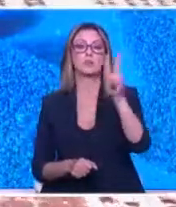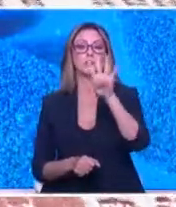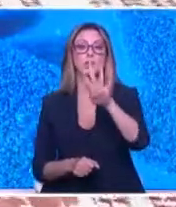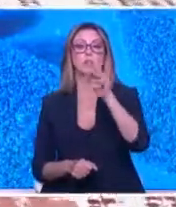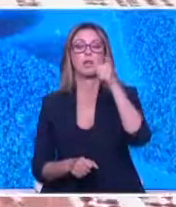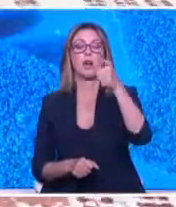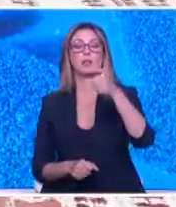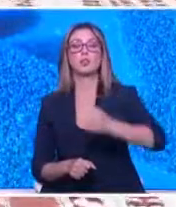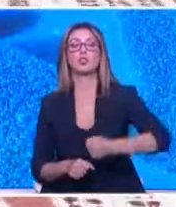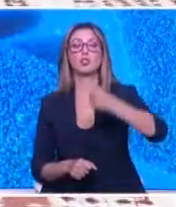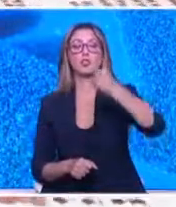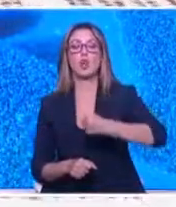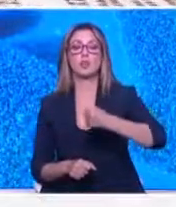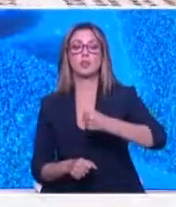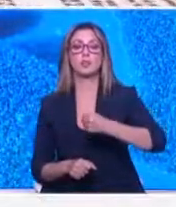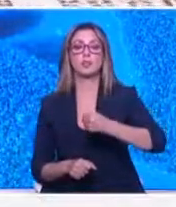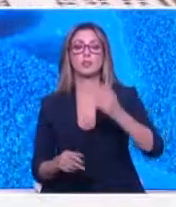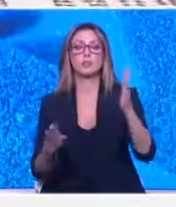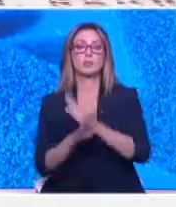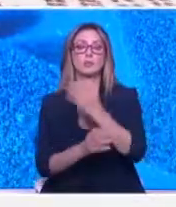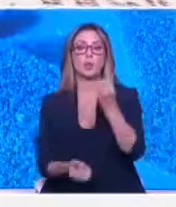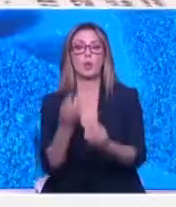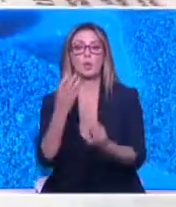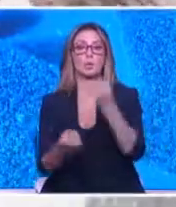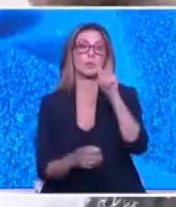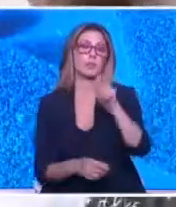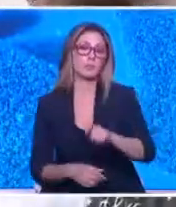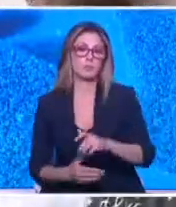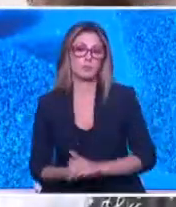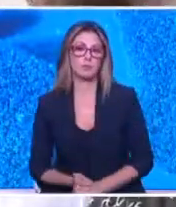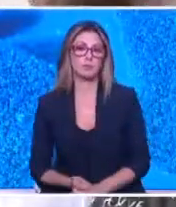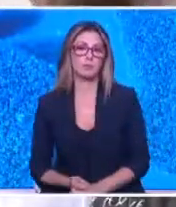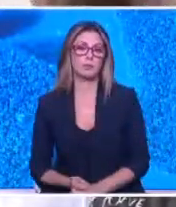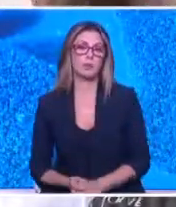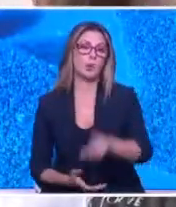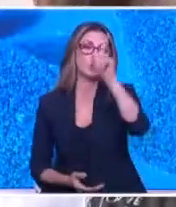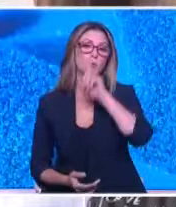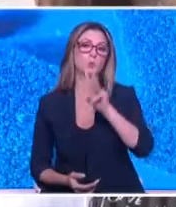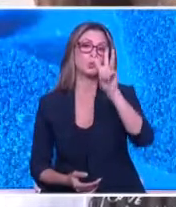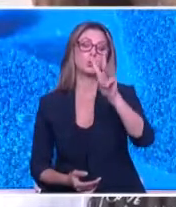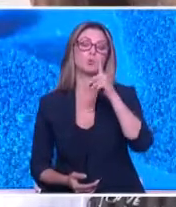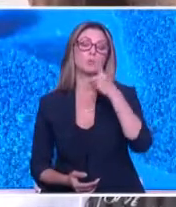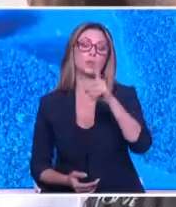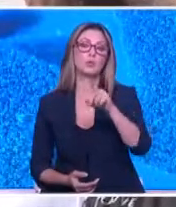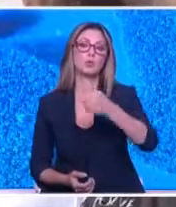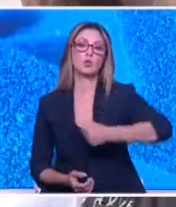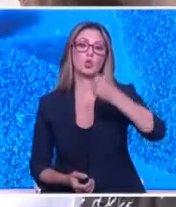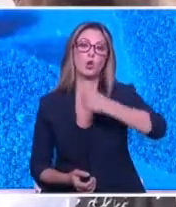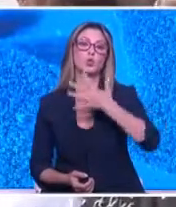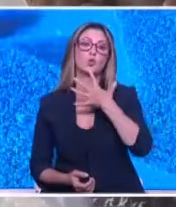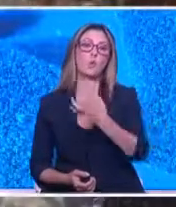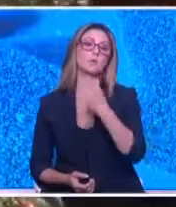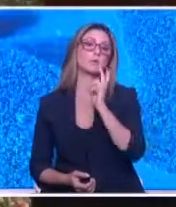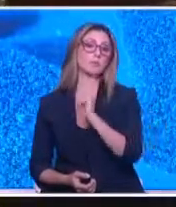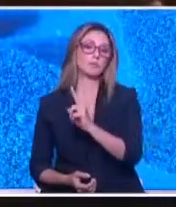376.746 ton sebze üretimini gerçekleştirdik. 103 bin tonu domates